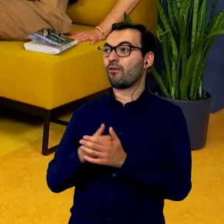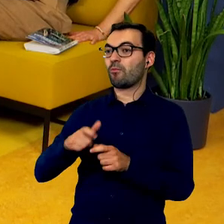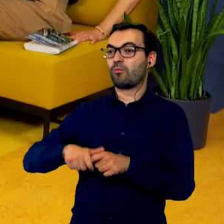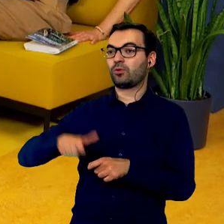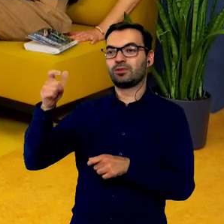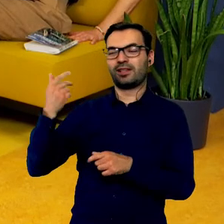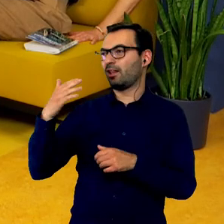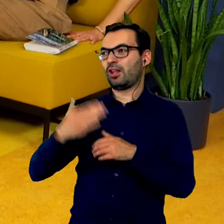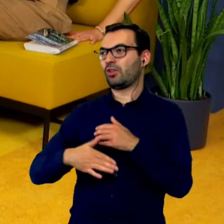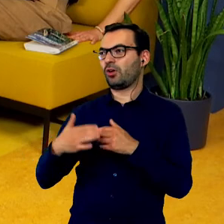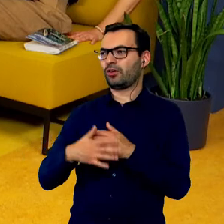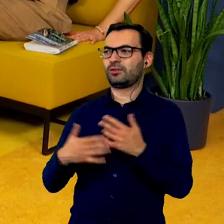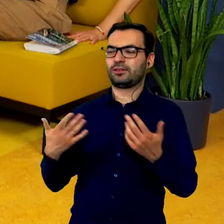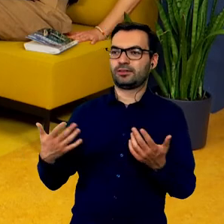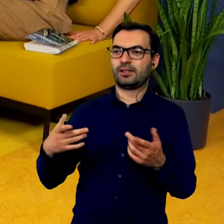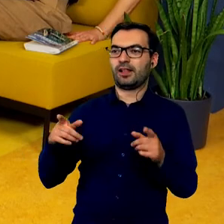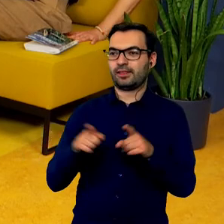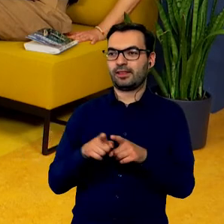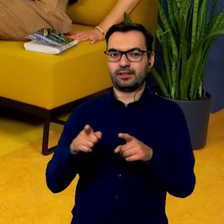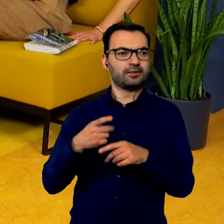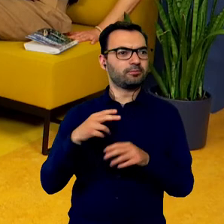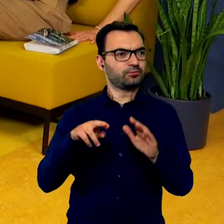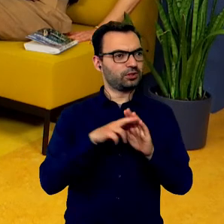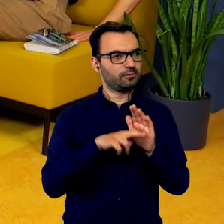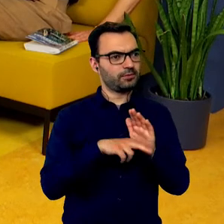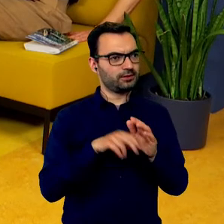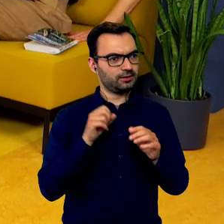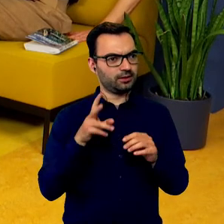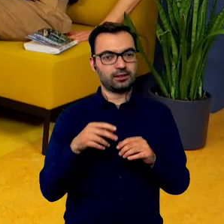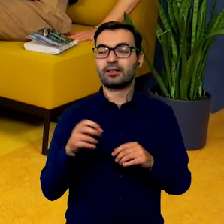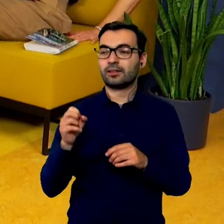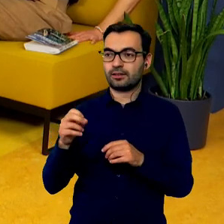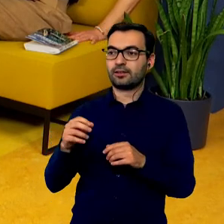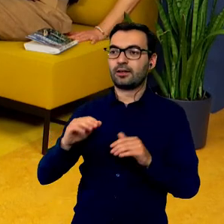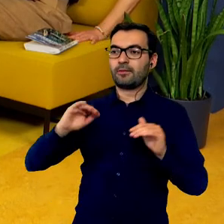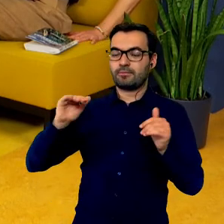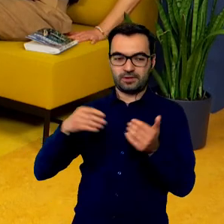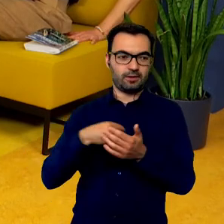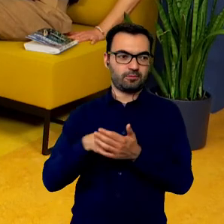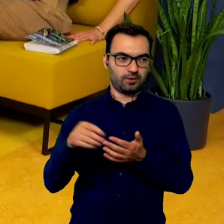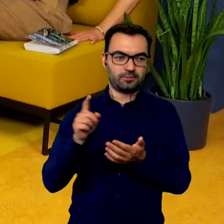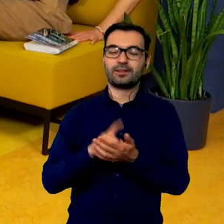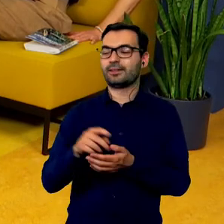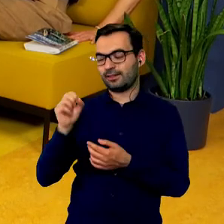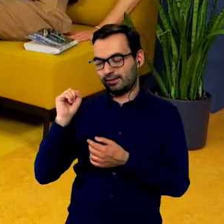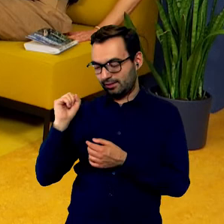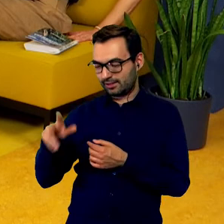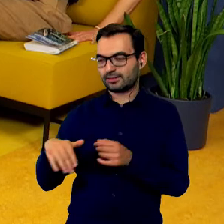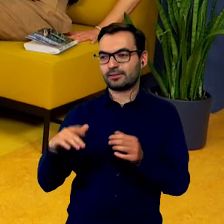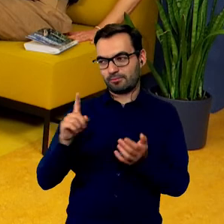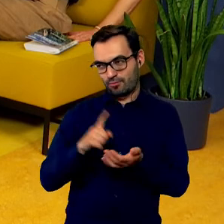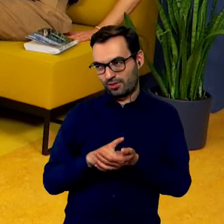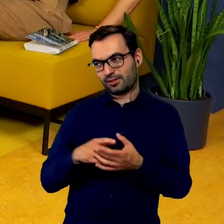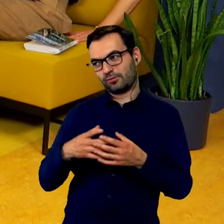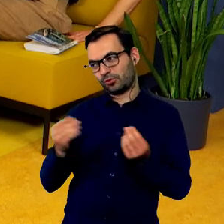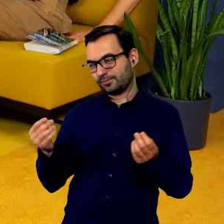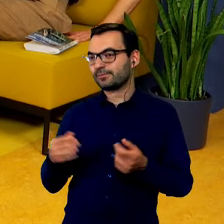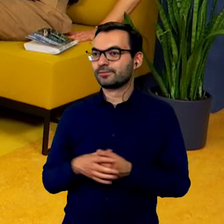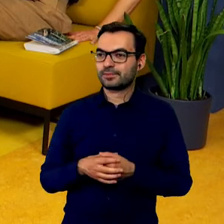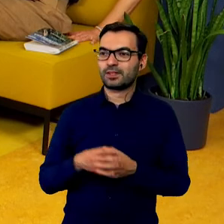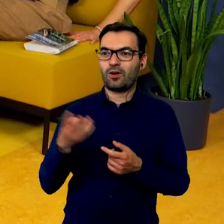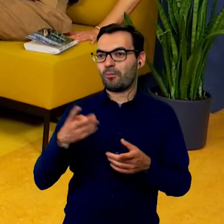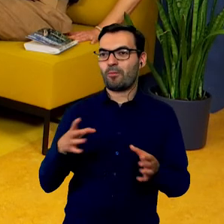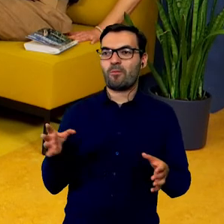są niedokończone. No to zdaje się, też wynika z przepisów, prawda? Tak, że mniej się płaci podatku. Mniej się tak. płaci. Więc to tak, jedno łączy